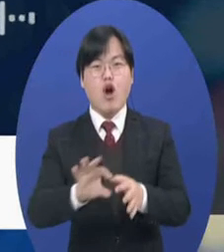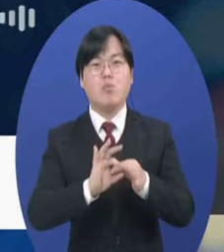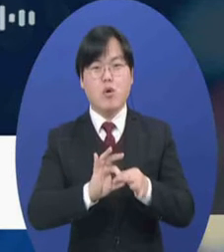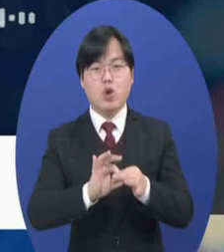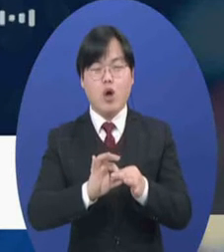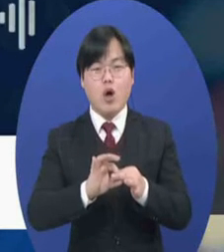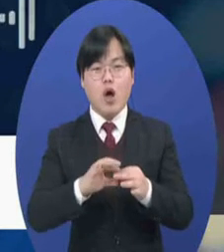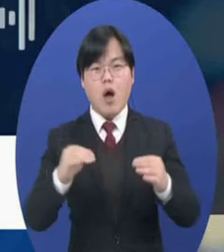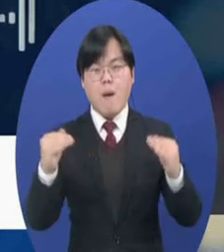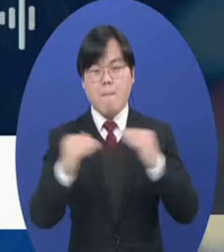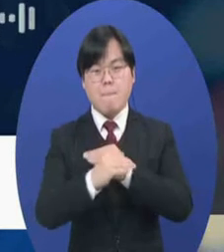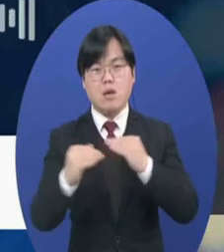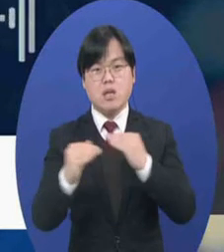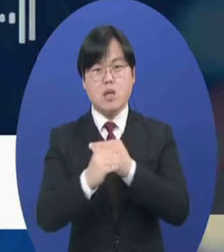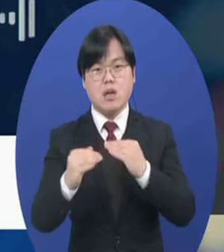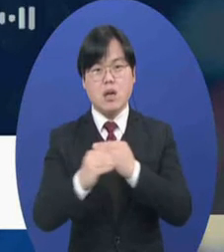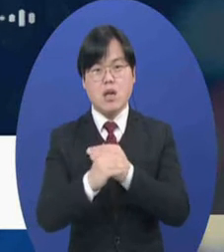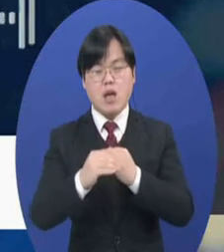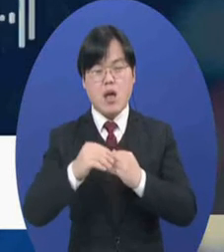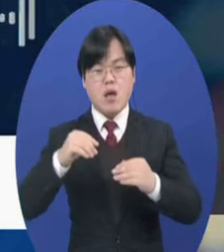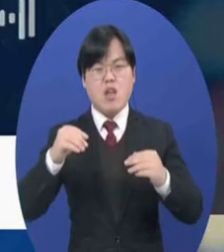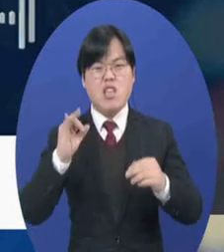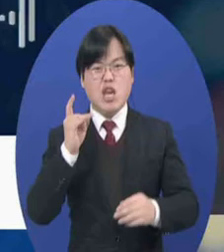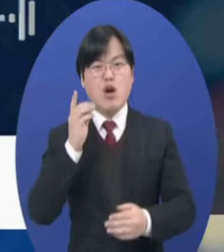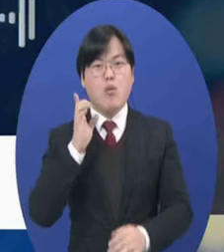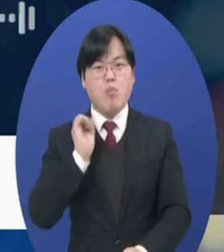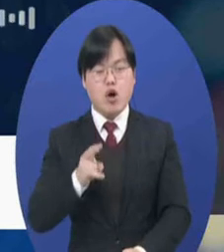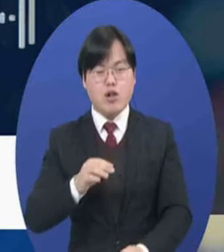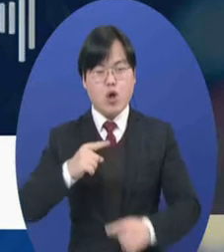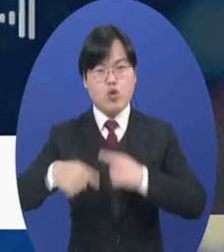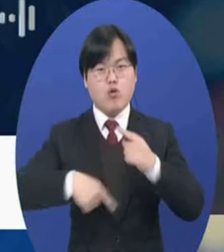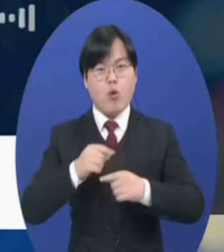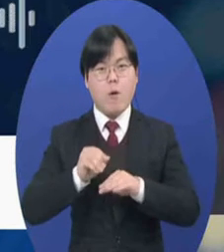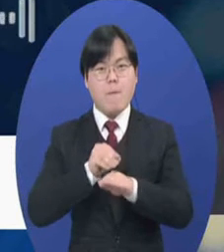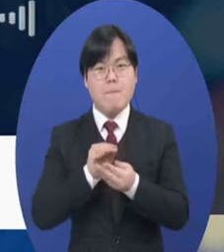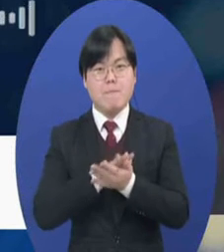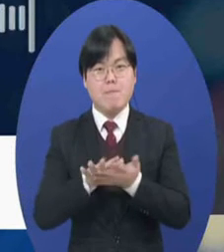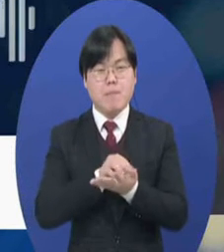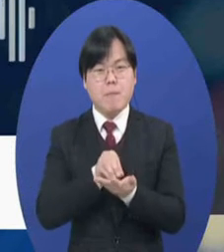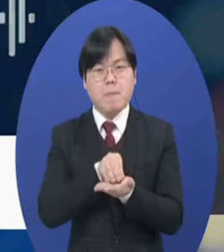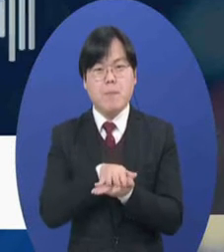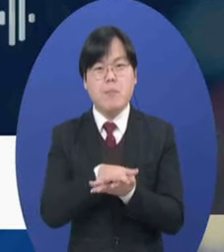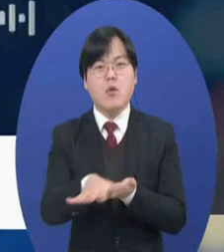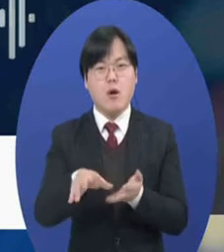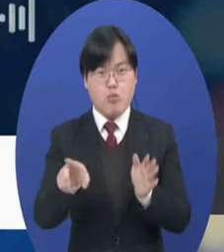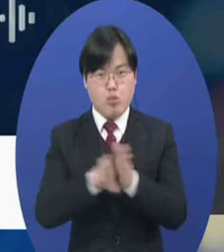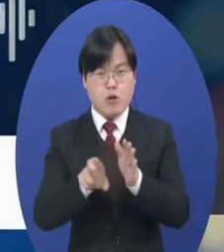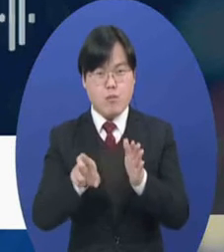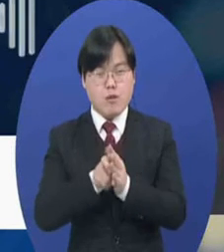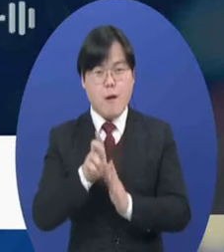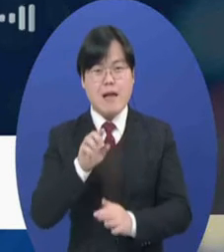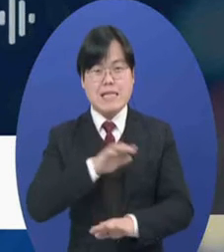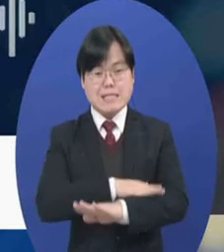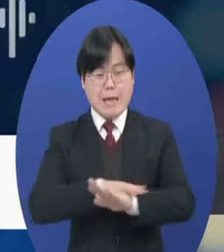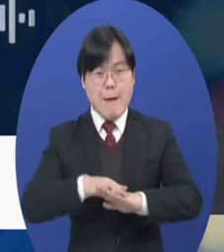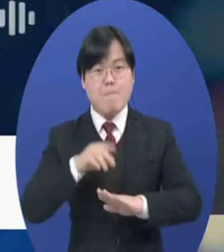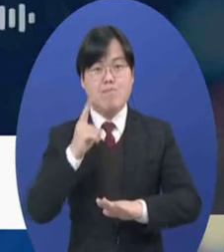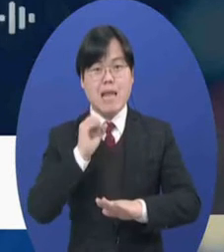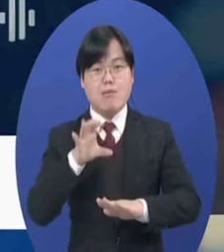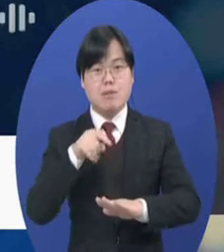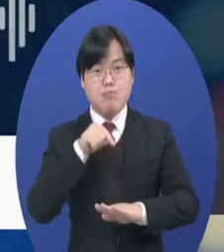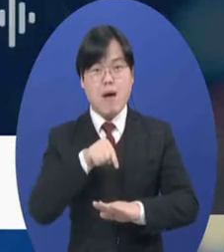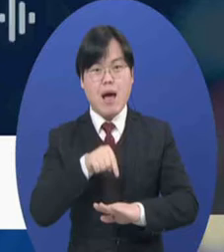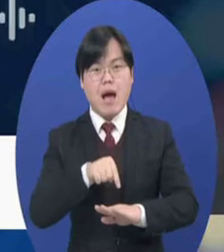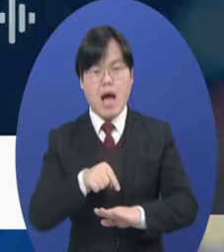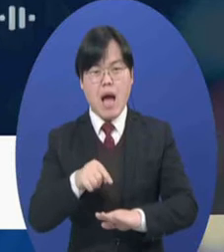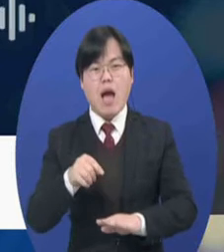орсон бол одоо уулын сайн байгаа нэг дугууных нь эргэлтээр нөгөө бодис маань илүү сайн талбай хамарч чадгаа. Нөгөө зам дээр ингээд бодис цацхад нөгөө бодис маань бол